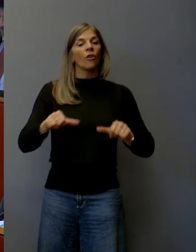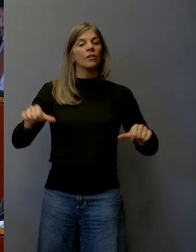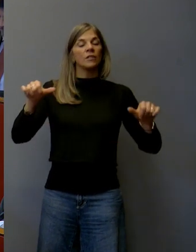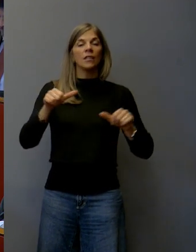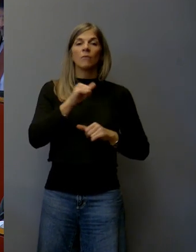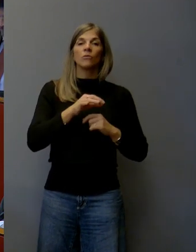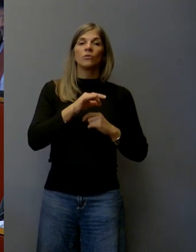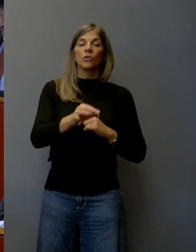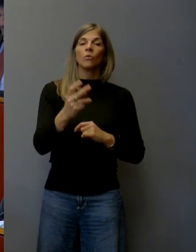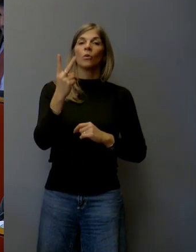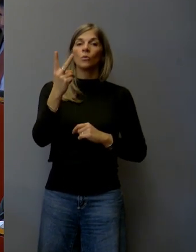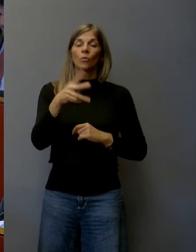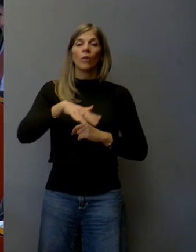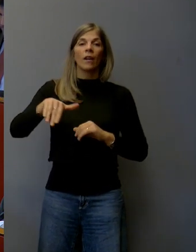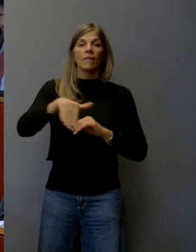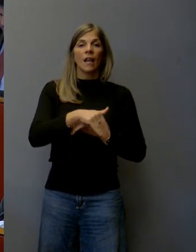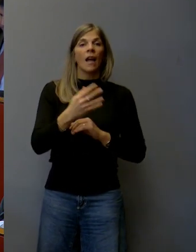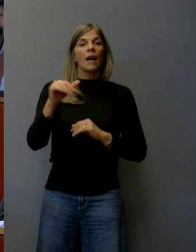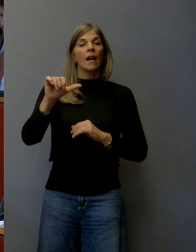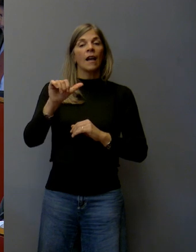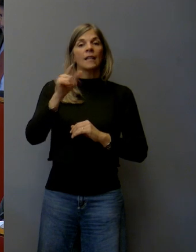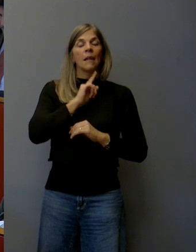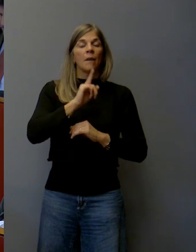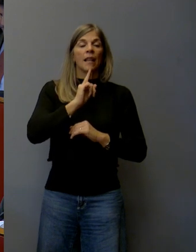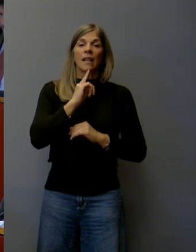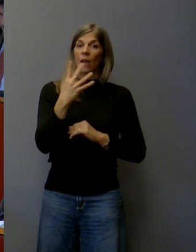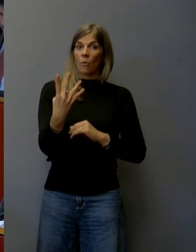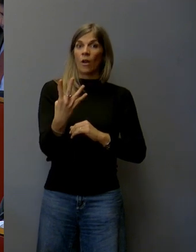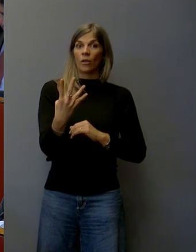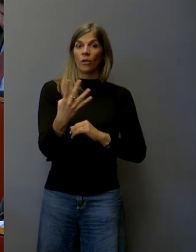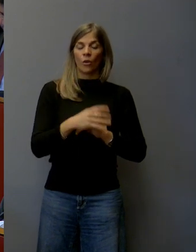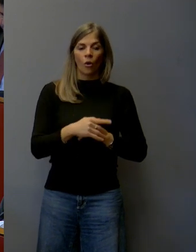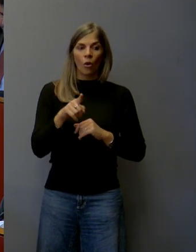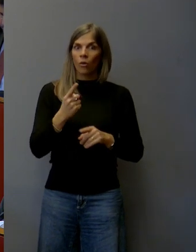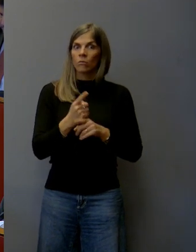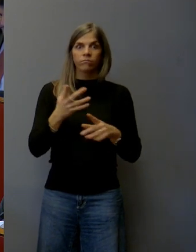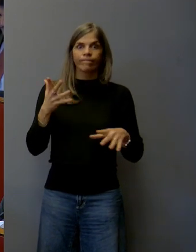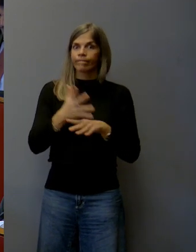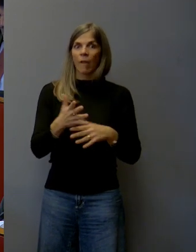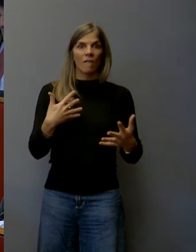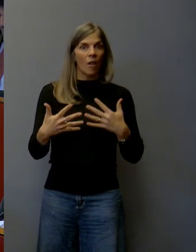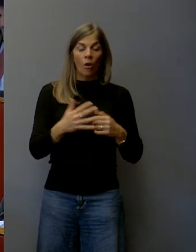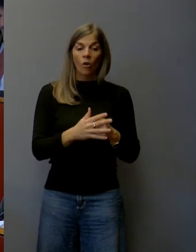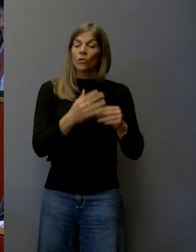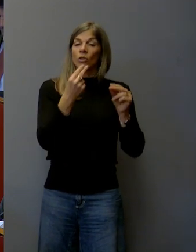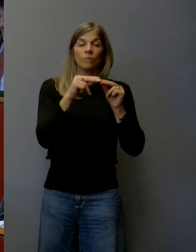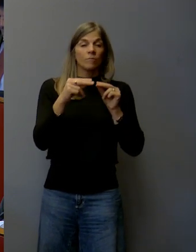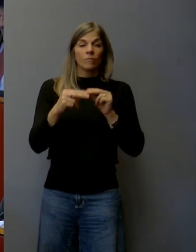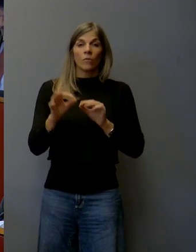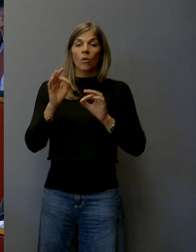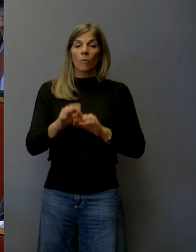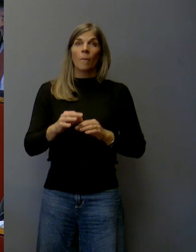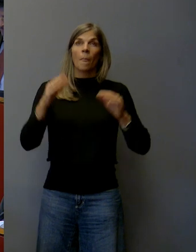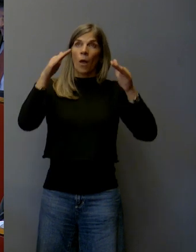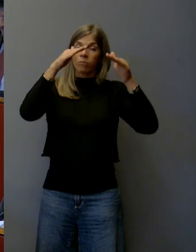Sampierdarena 34 ha bisogno di ingenti interventi di ristrutturazione della copertura